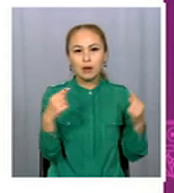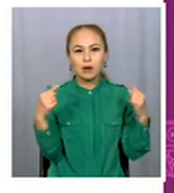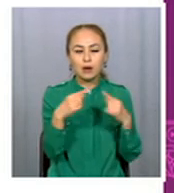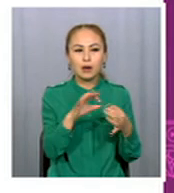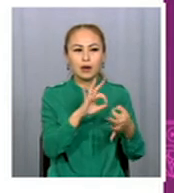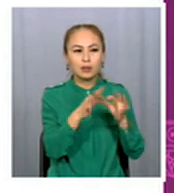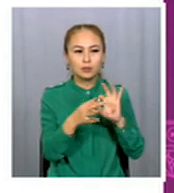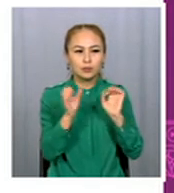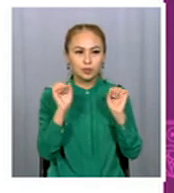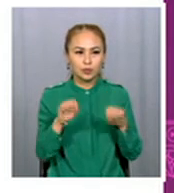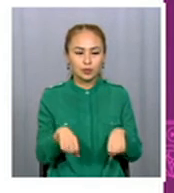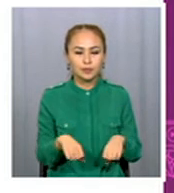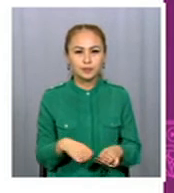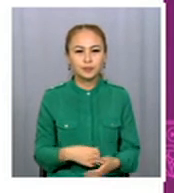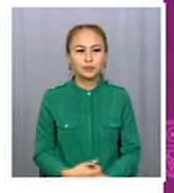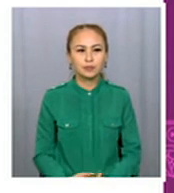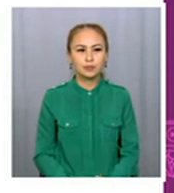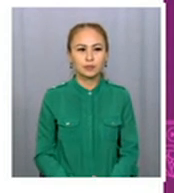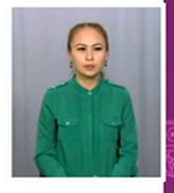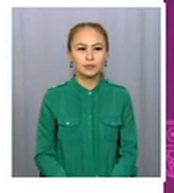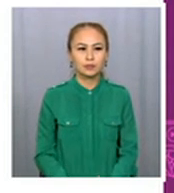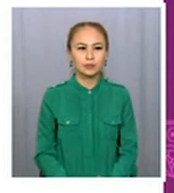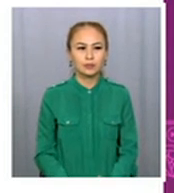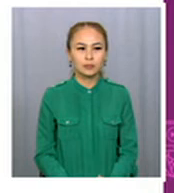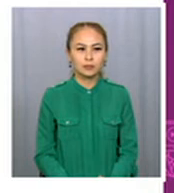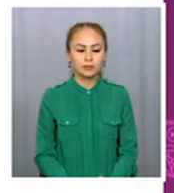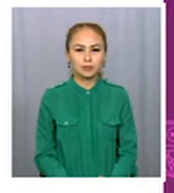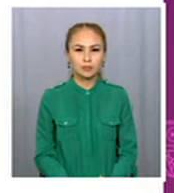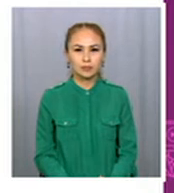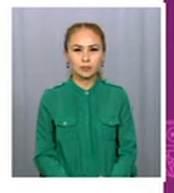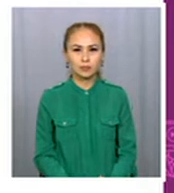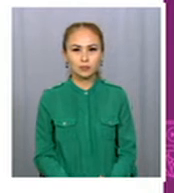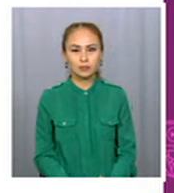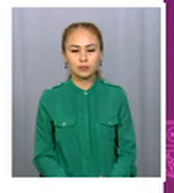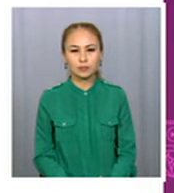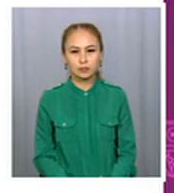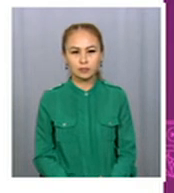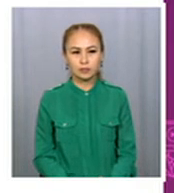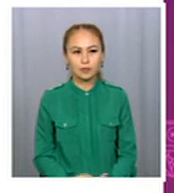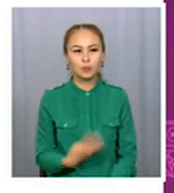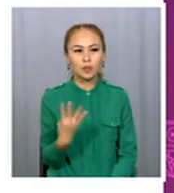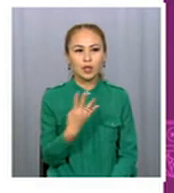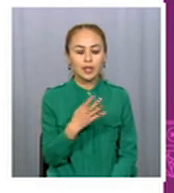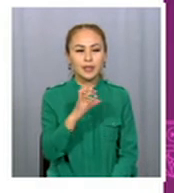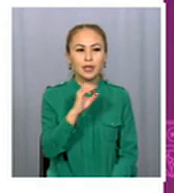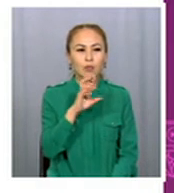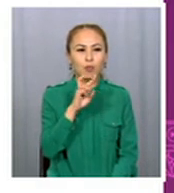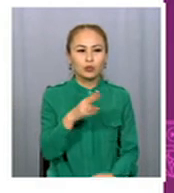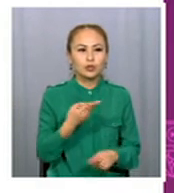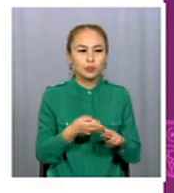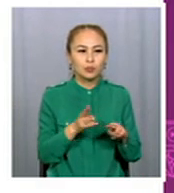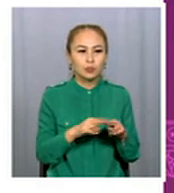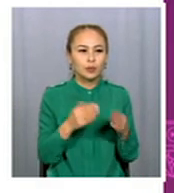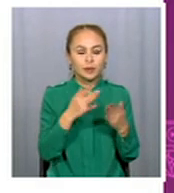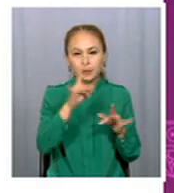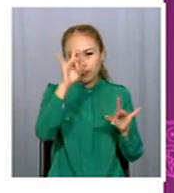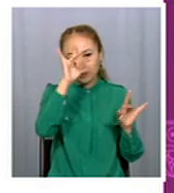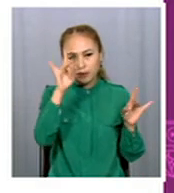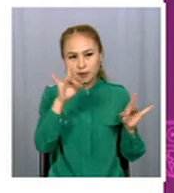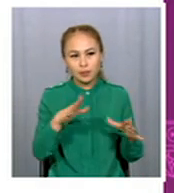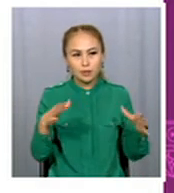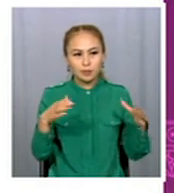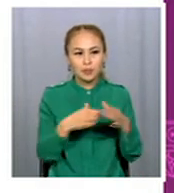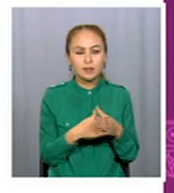болады. Алақандағыдай, анық. Төртінші, Ербол үшін бұл